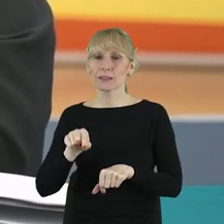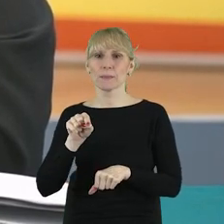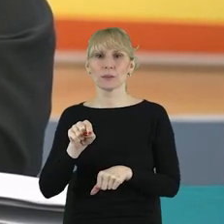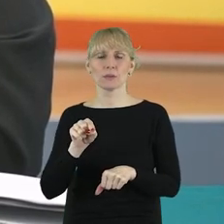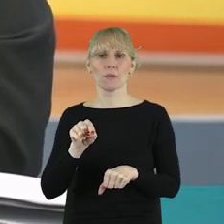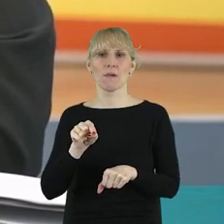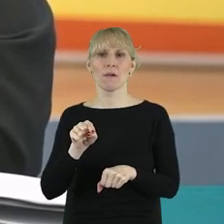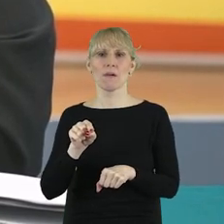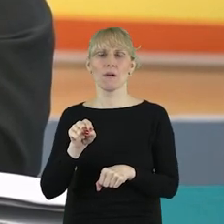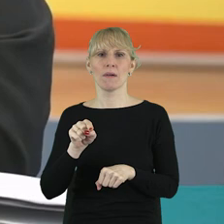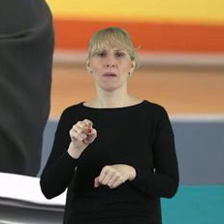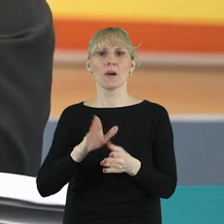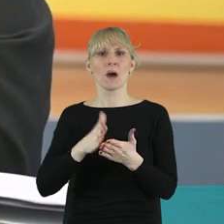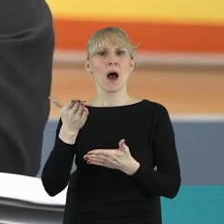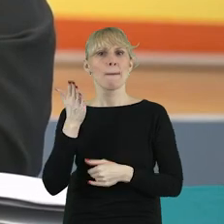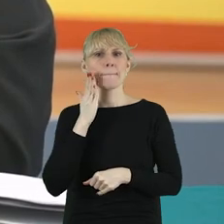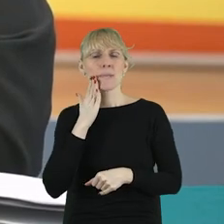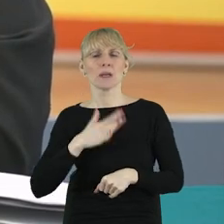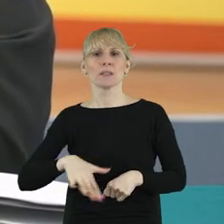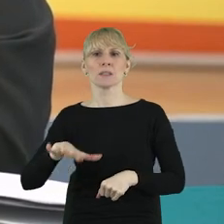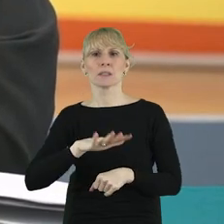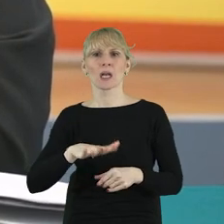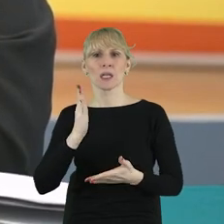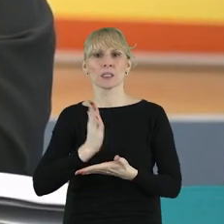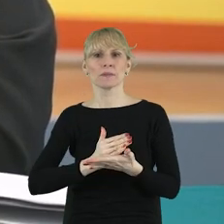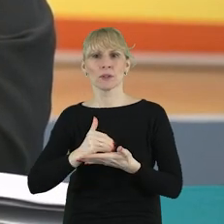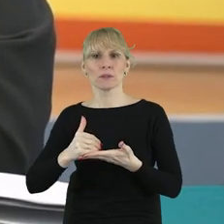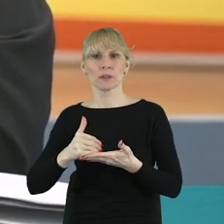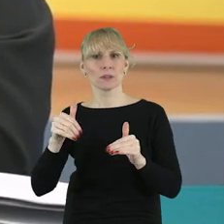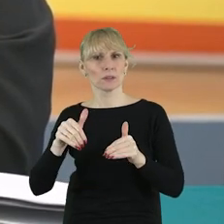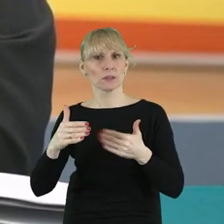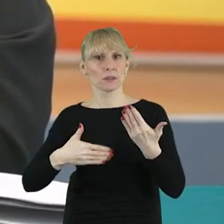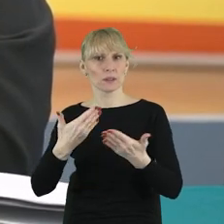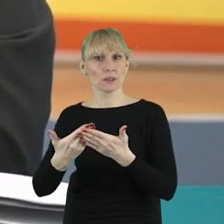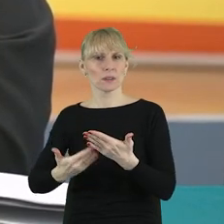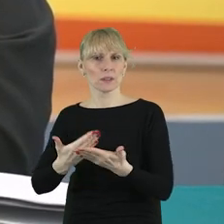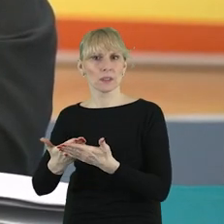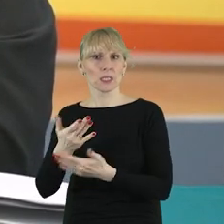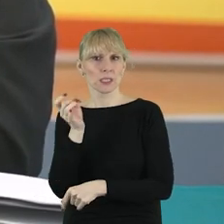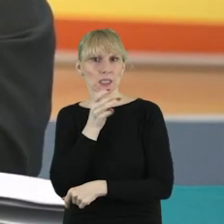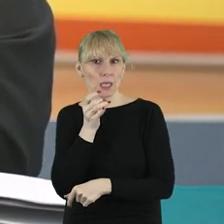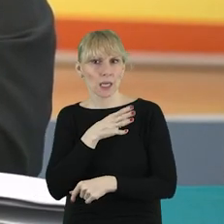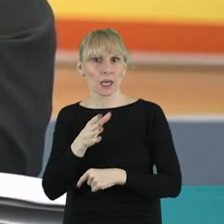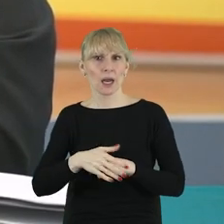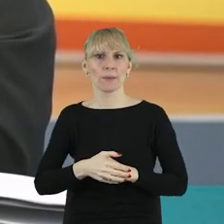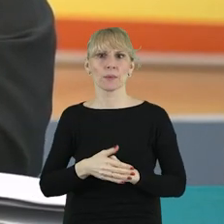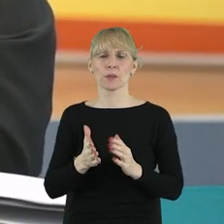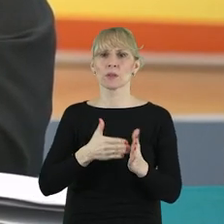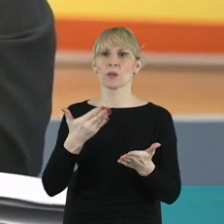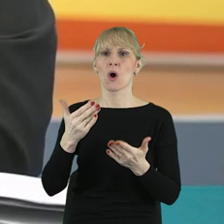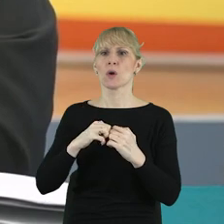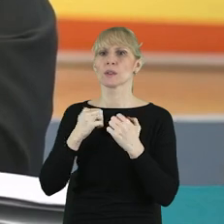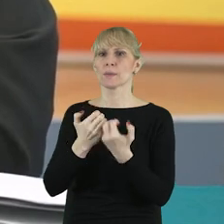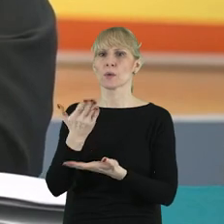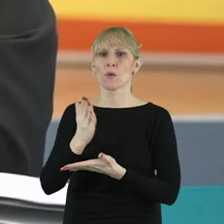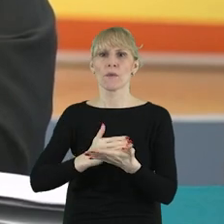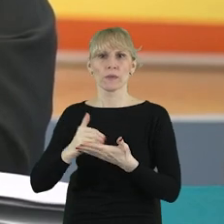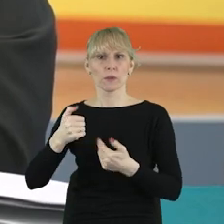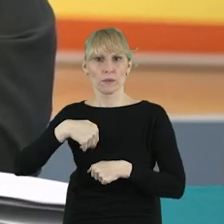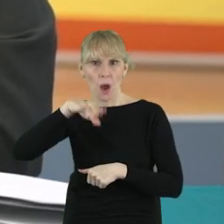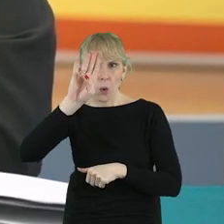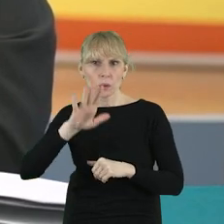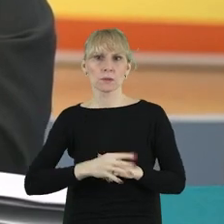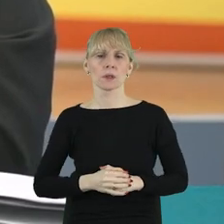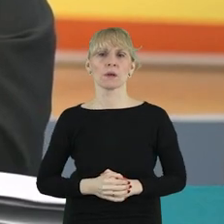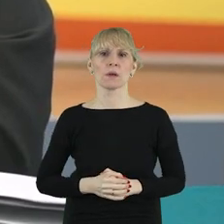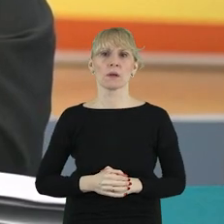petycjami, wnioskami i skargami do Sejmiku Województwa Łódzkiego. I szanowni państwo, wiecie o tym doskonale, że są to uregulowania prawne formalne.